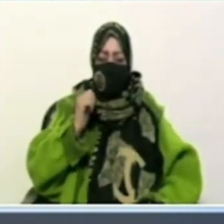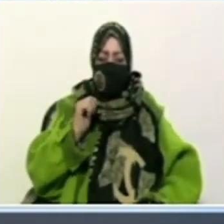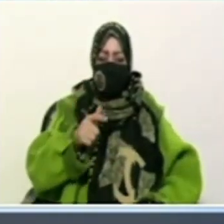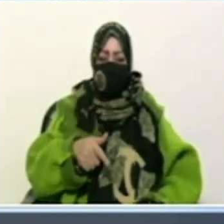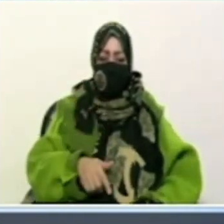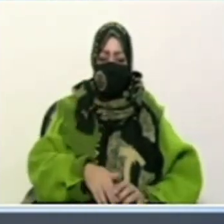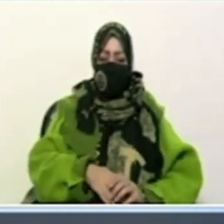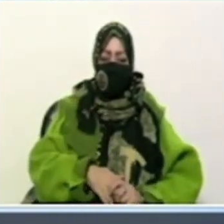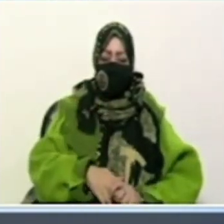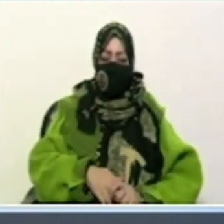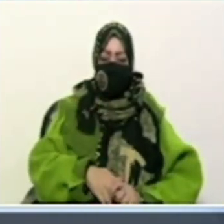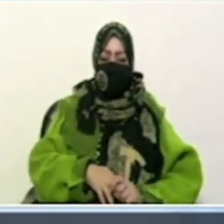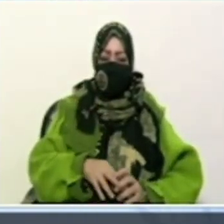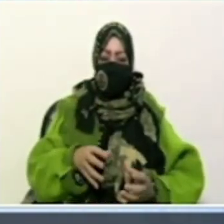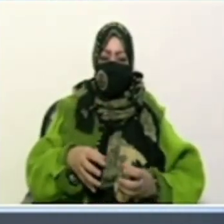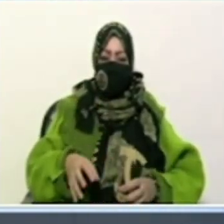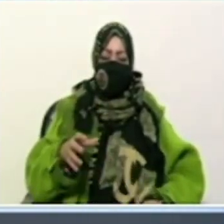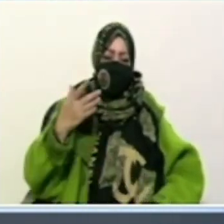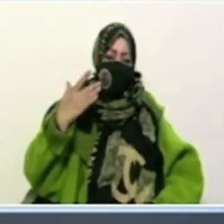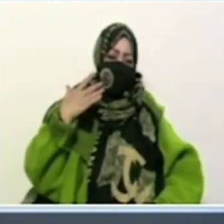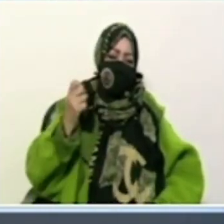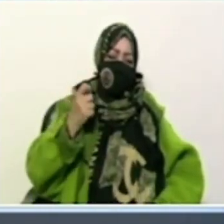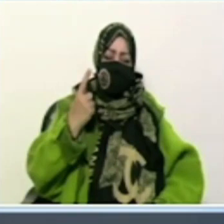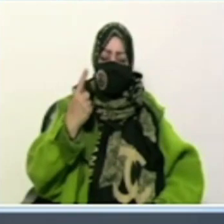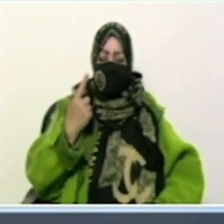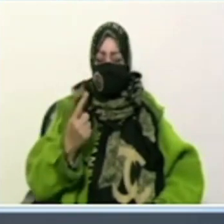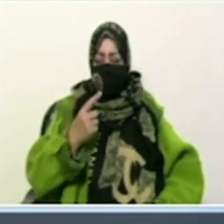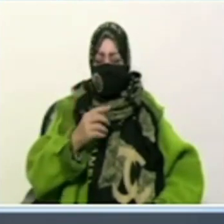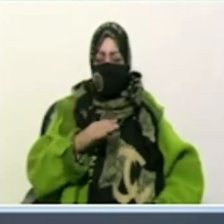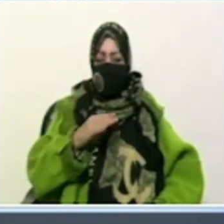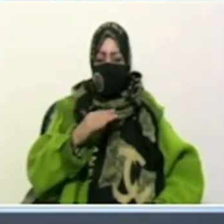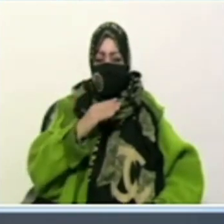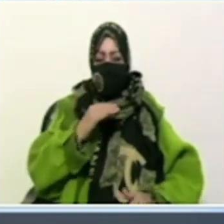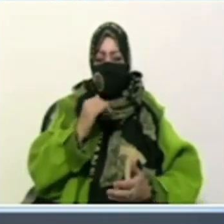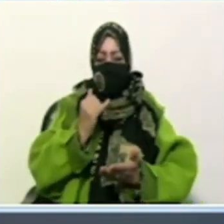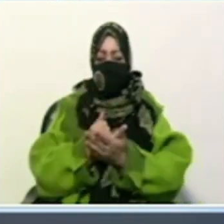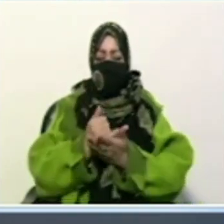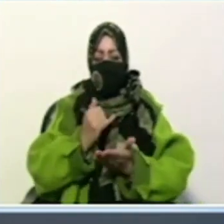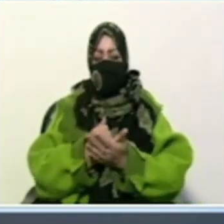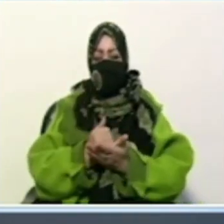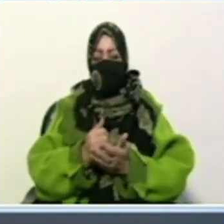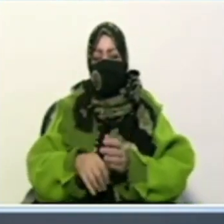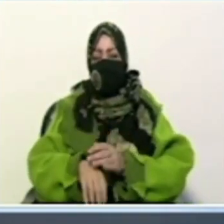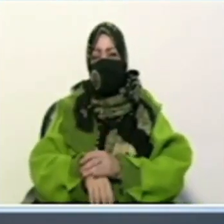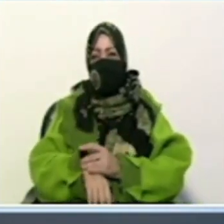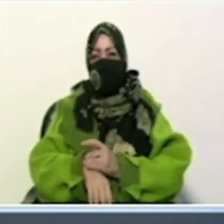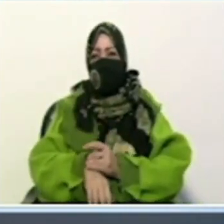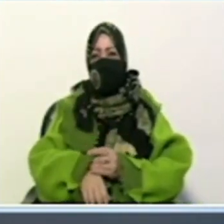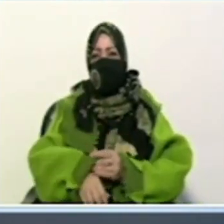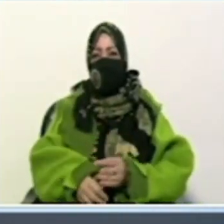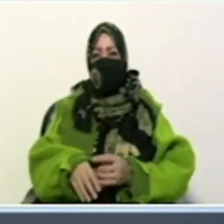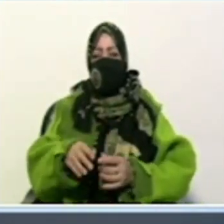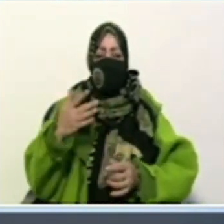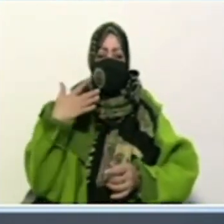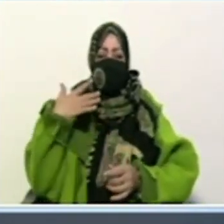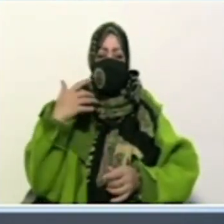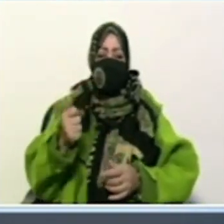عندنا أوكد من العقيقة، الأضحية أوكد من العقيقة، بمعنى أن